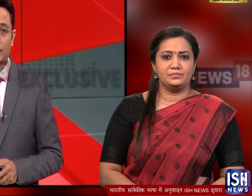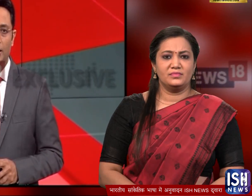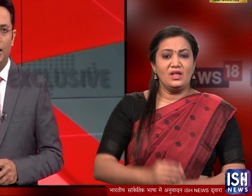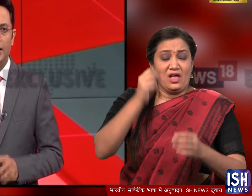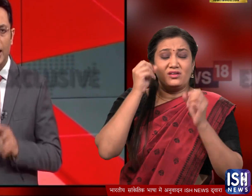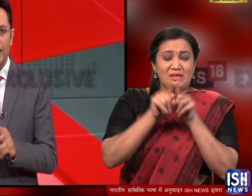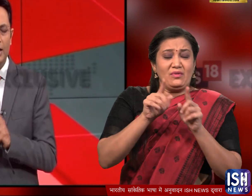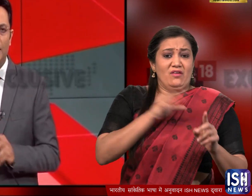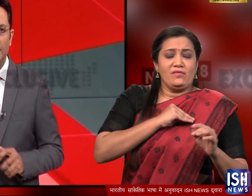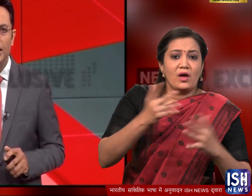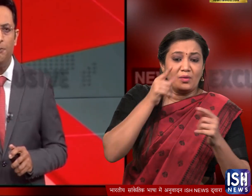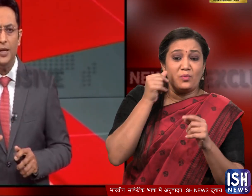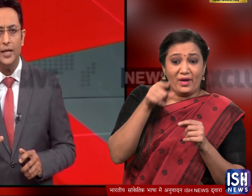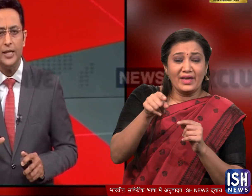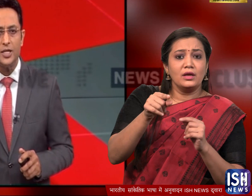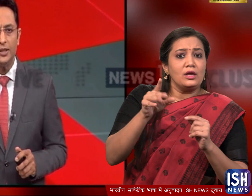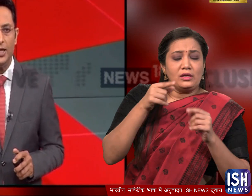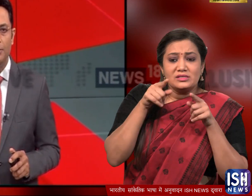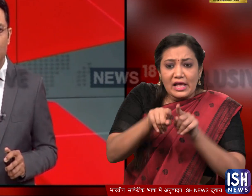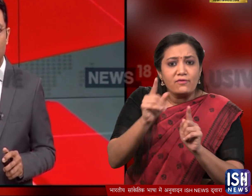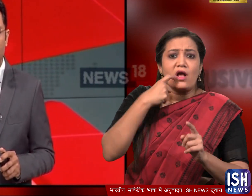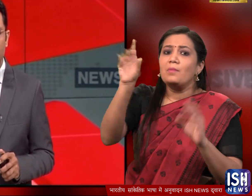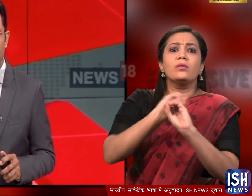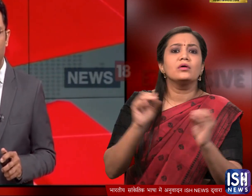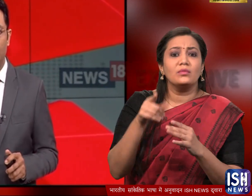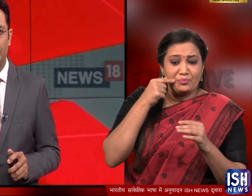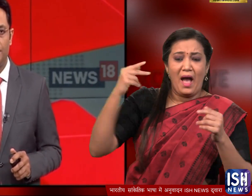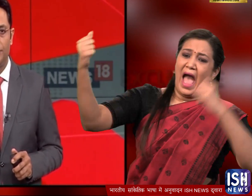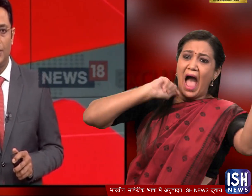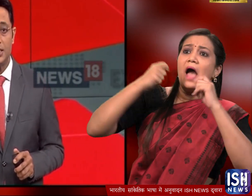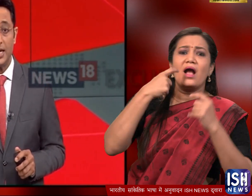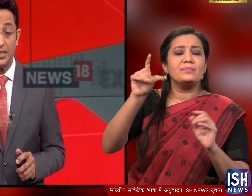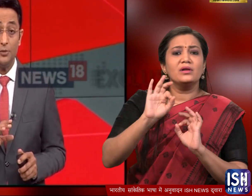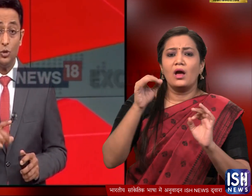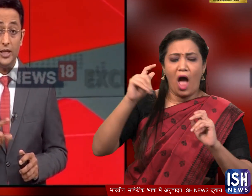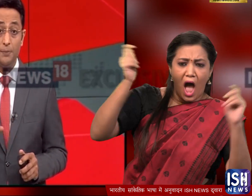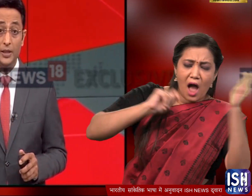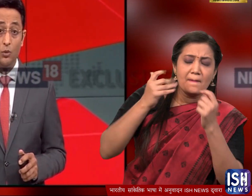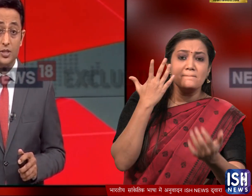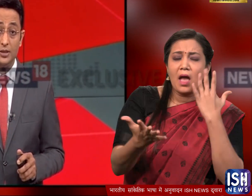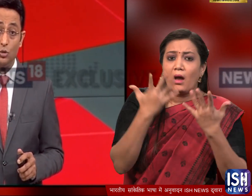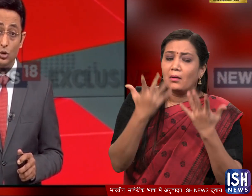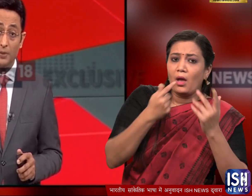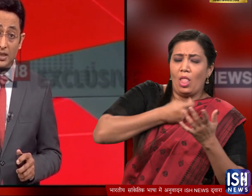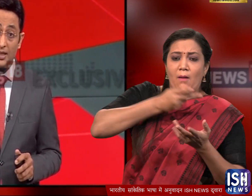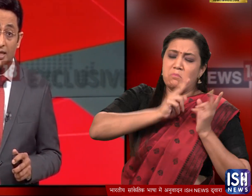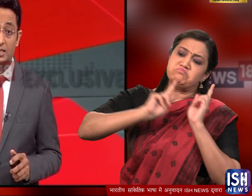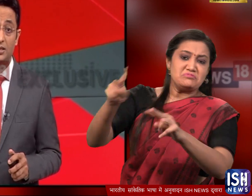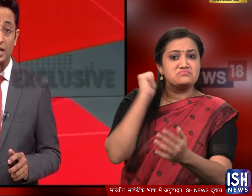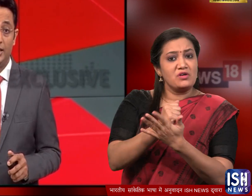गई। डराने वाली बात यह कि पीटे गए छात्र ने भी शिकायत दर्ज नहीं कराई। अक्सर ऐसा तभी होता है जब पिटा हुआ छात्र खुद